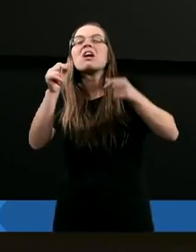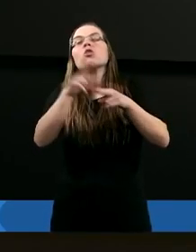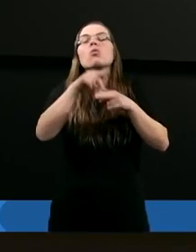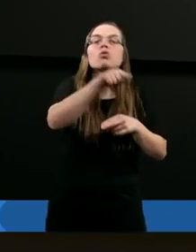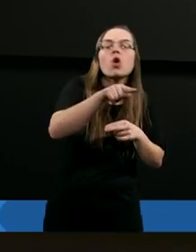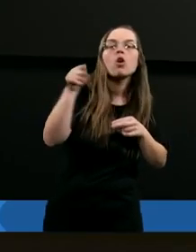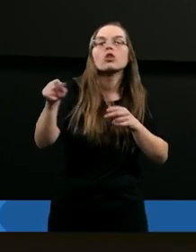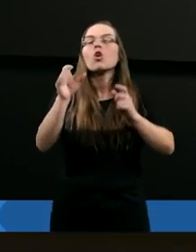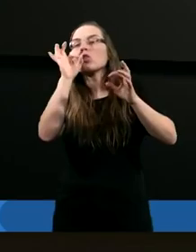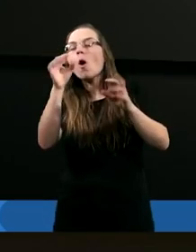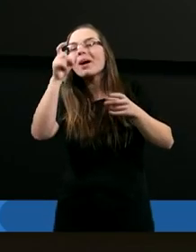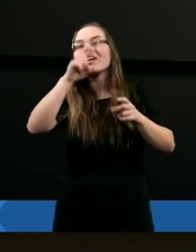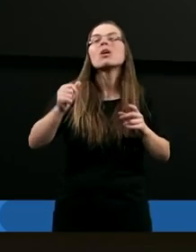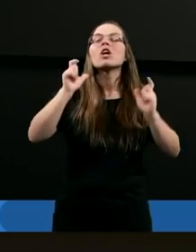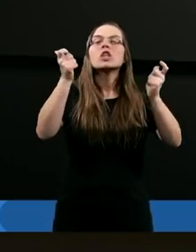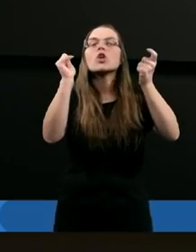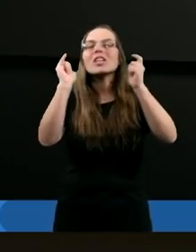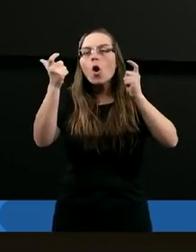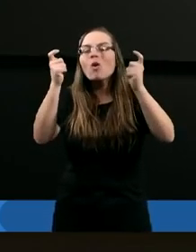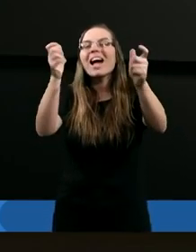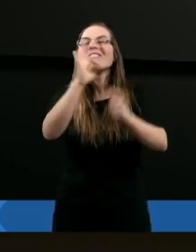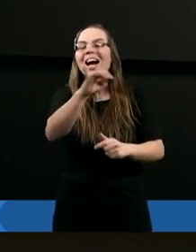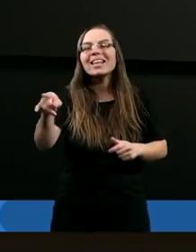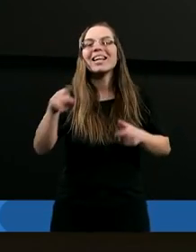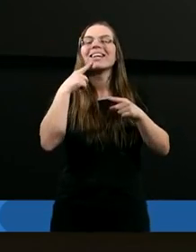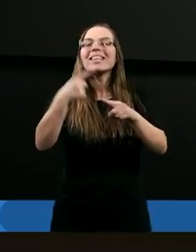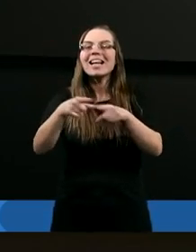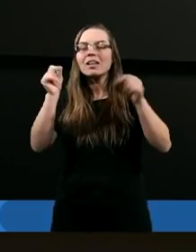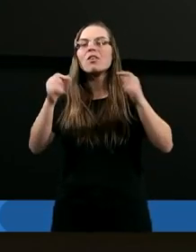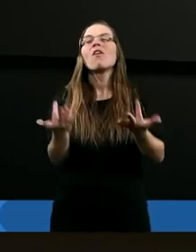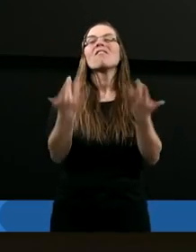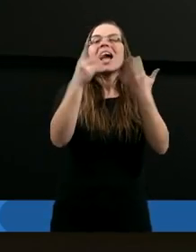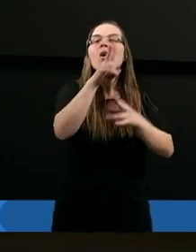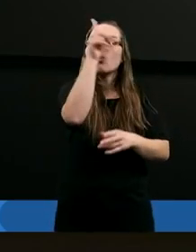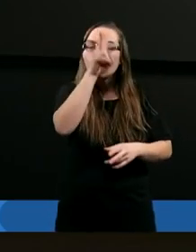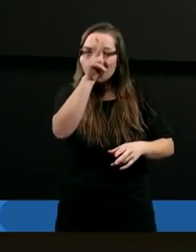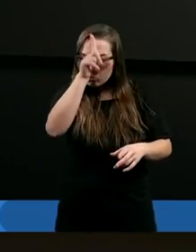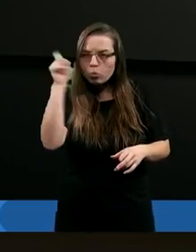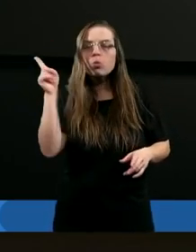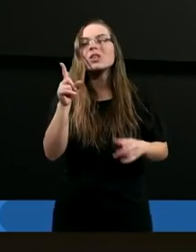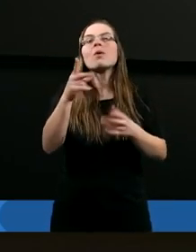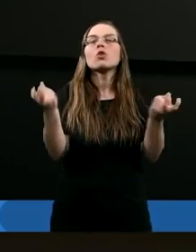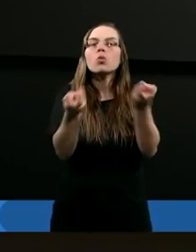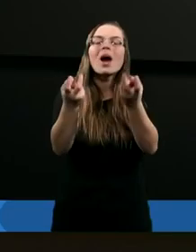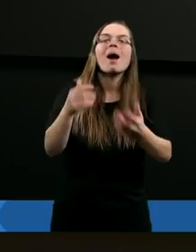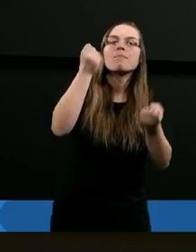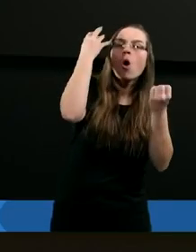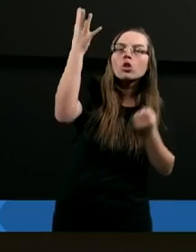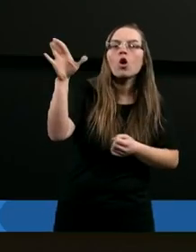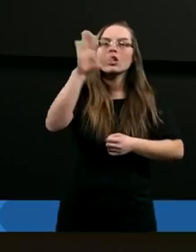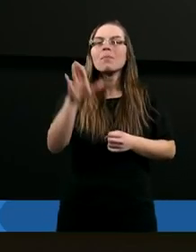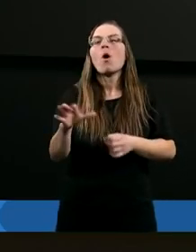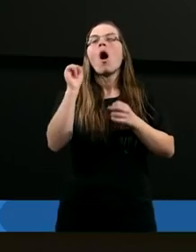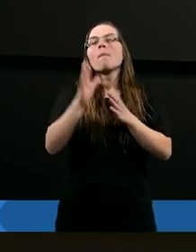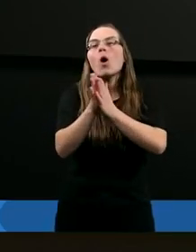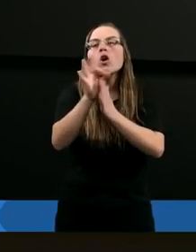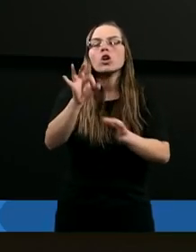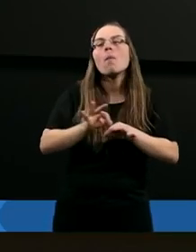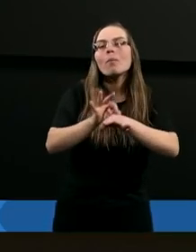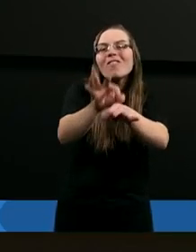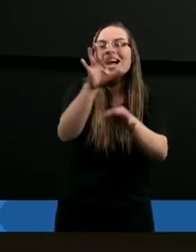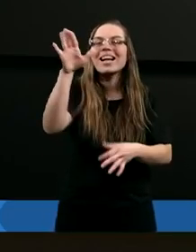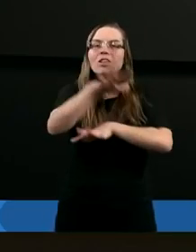a także o konsekwencjach, które niosą ze sobą. Wielu ludzi szuka wtedy mądrości u Boga. Prosi o prowadzenie Ducha